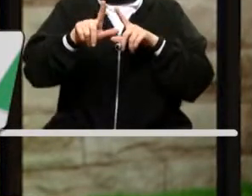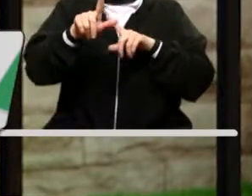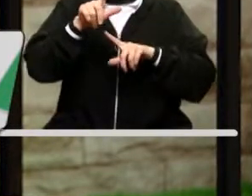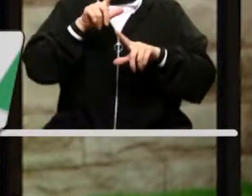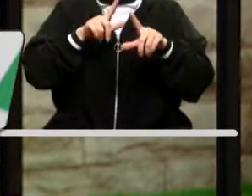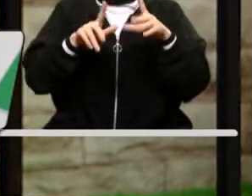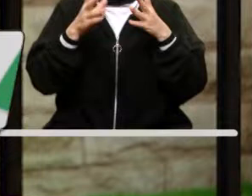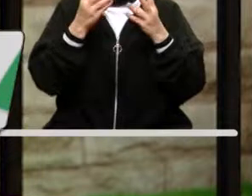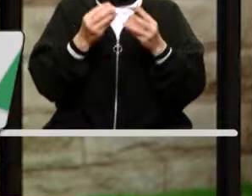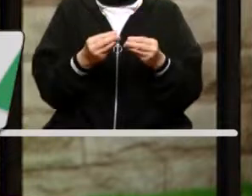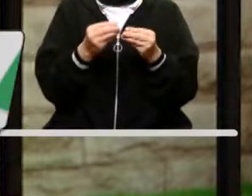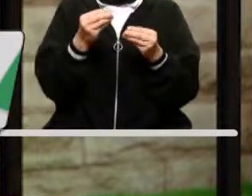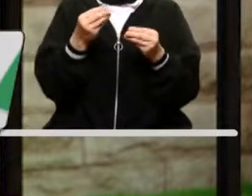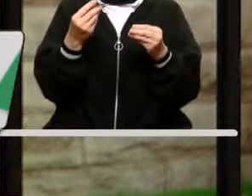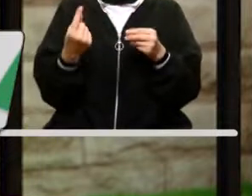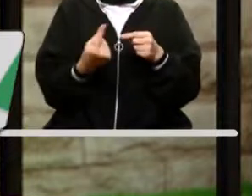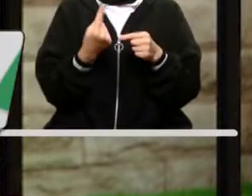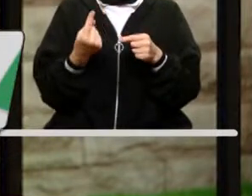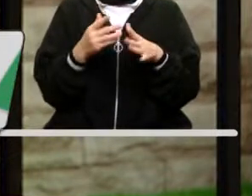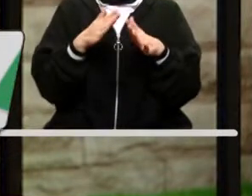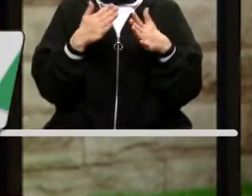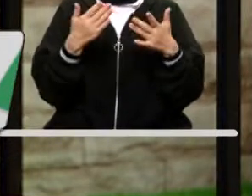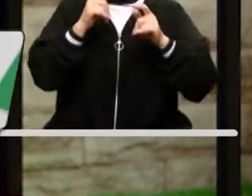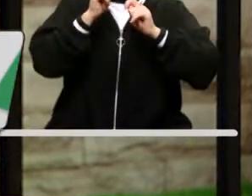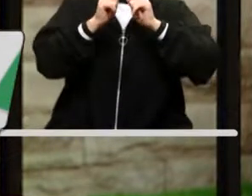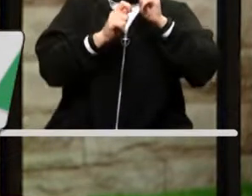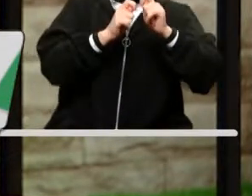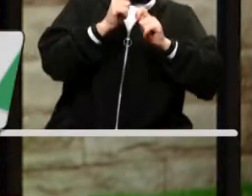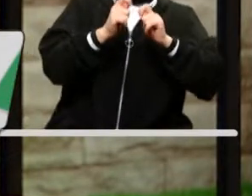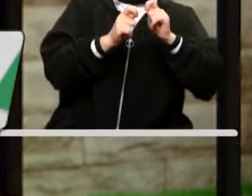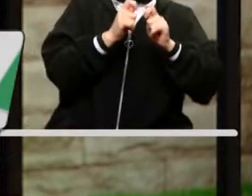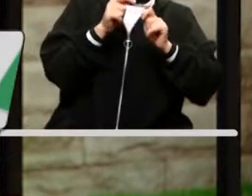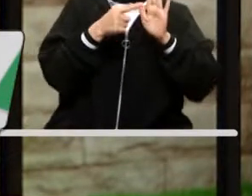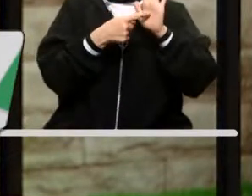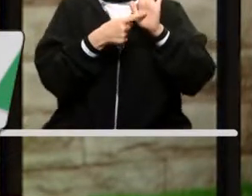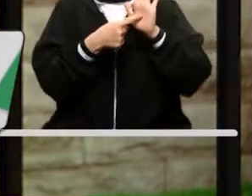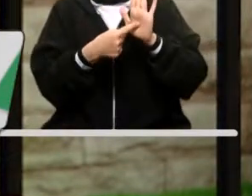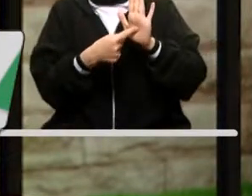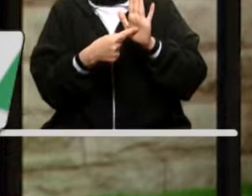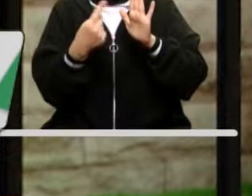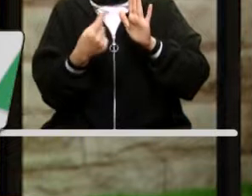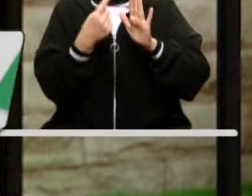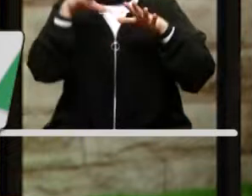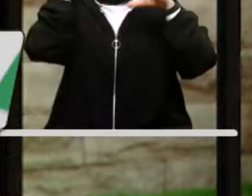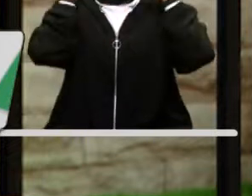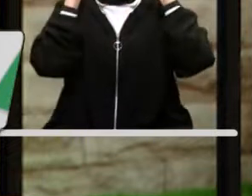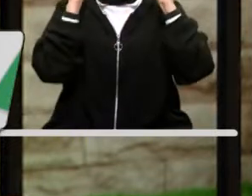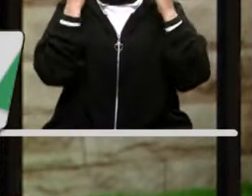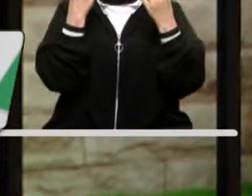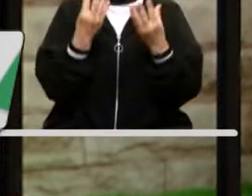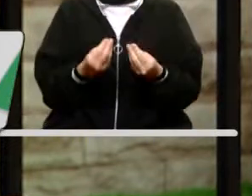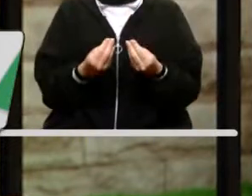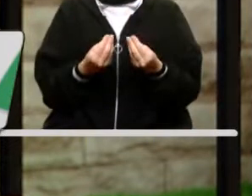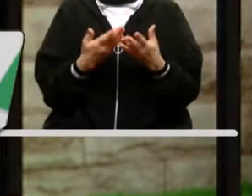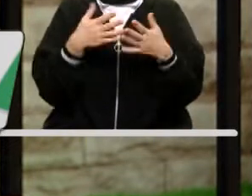gereçleri nasıl kullanacağımızı gösteren öğrenme biçimidir esas öğrenme. Şimdi biliyorsunuz öğrenme çeşitleri vardır.